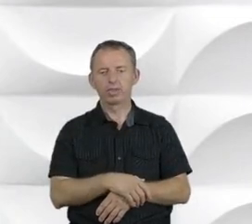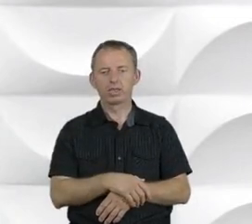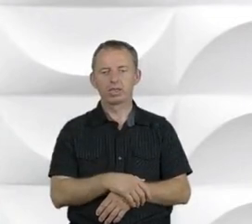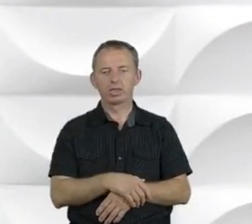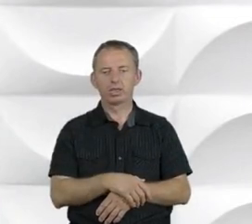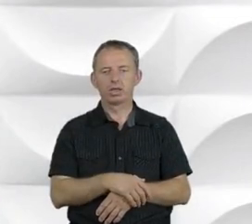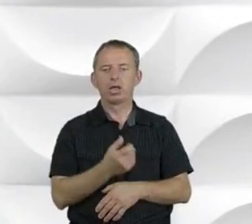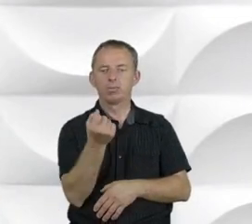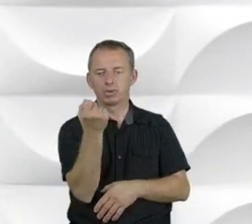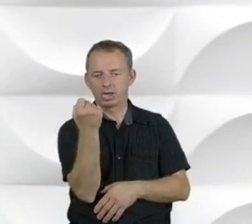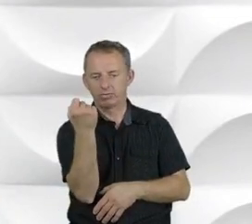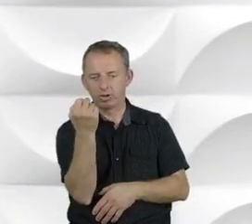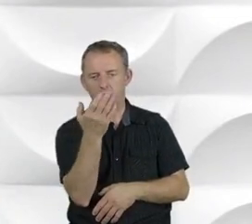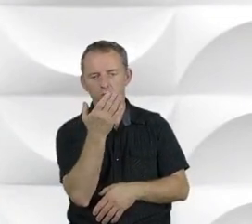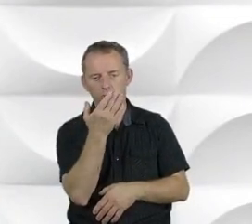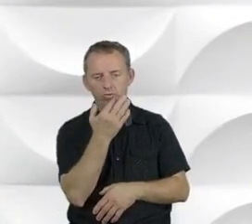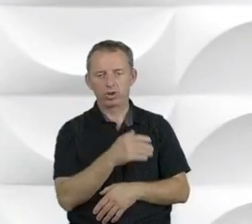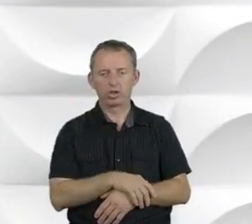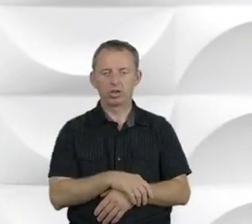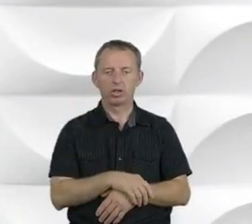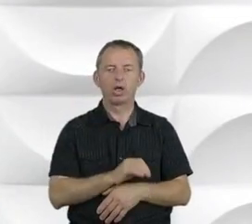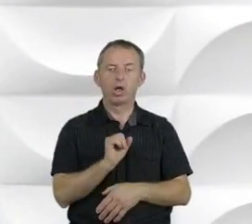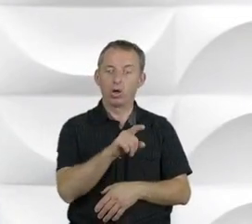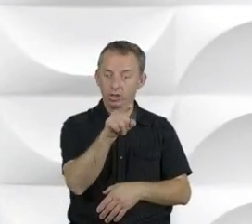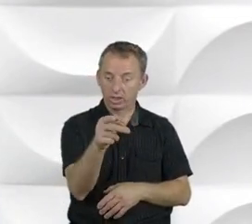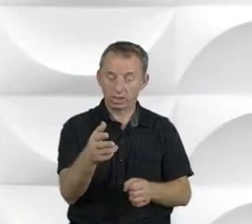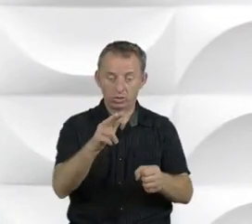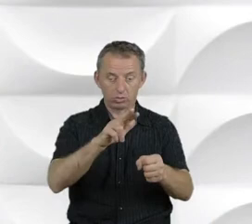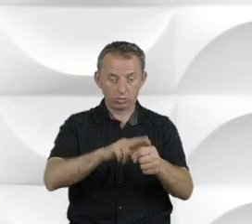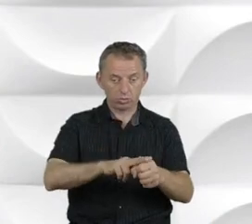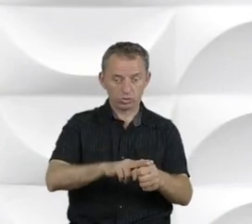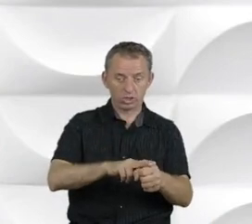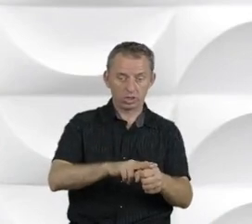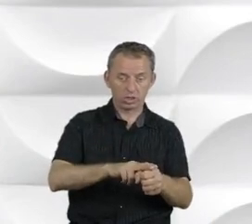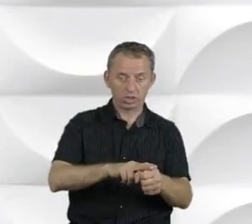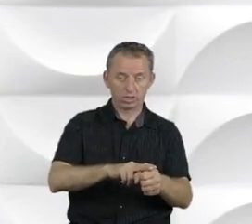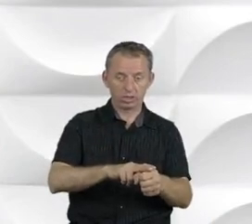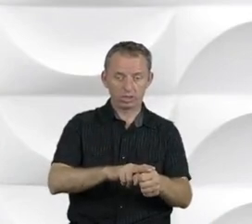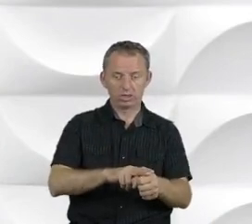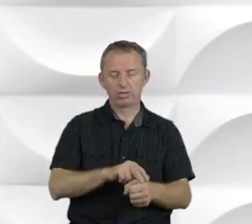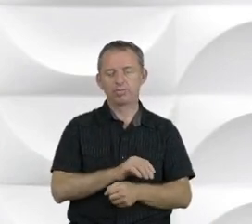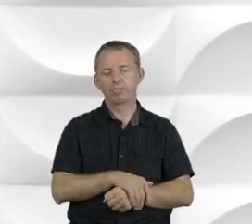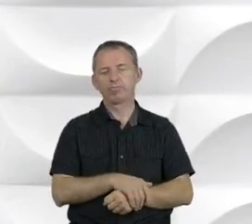Przed chwilą mówiliśmy o tych, którzy